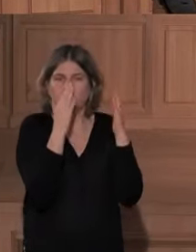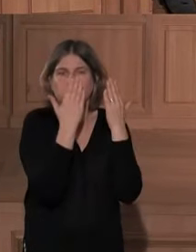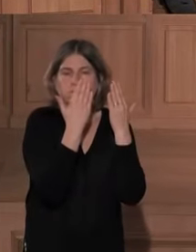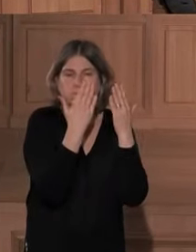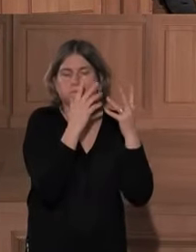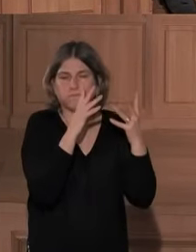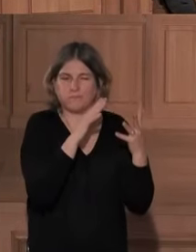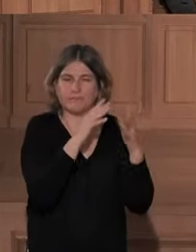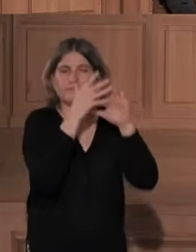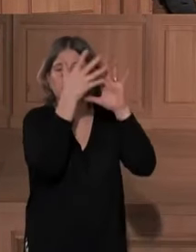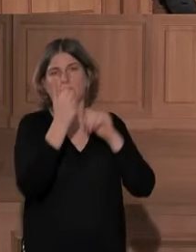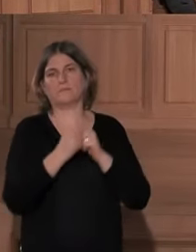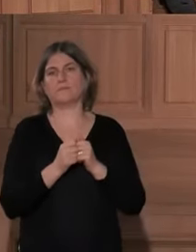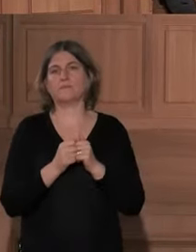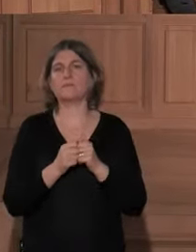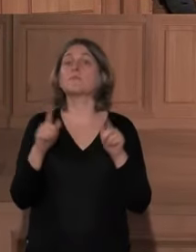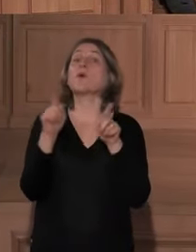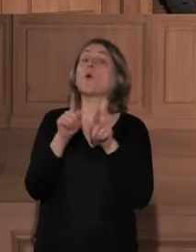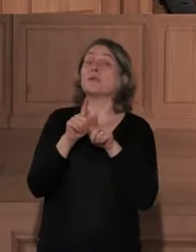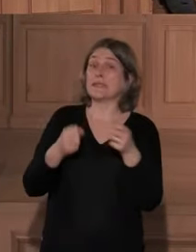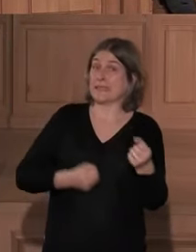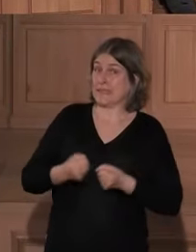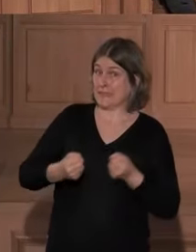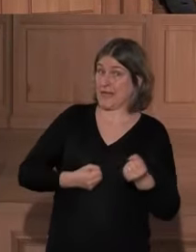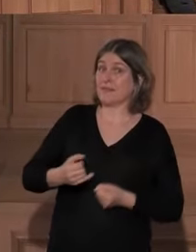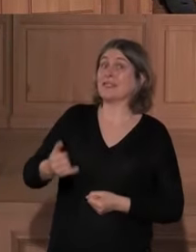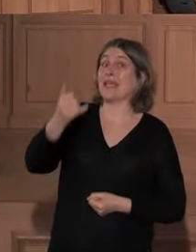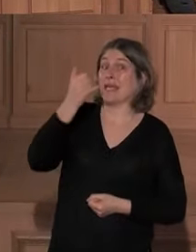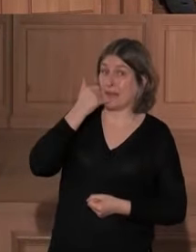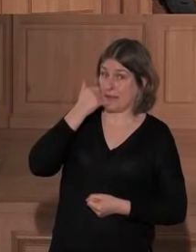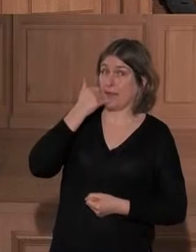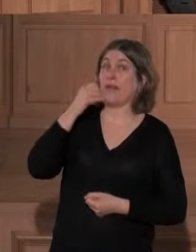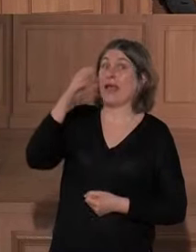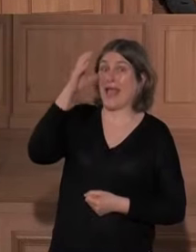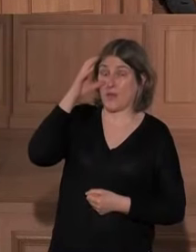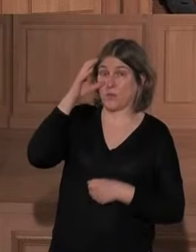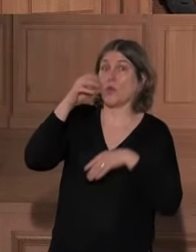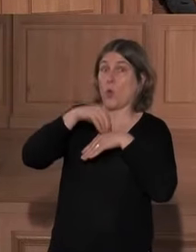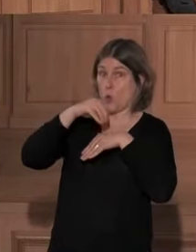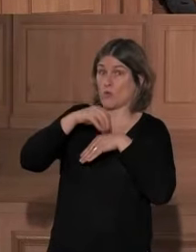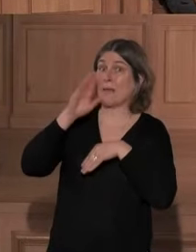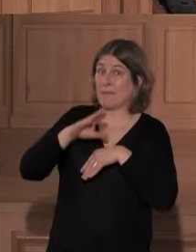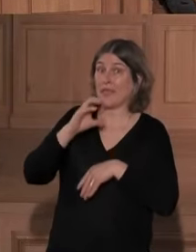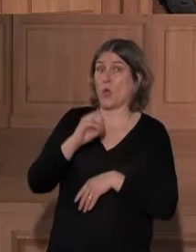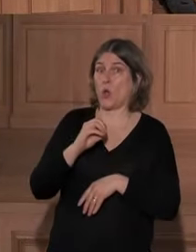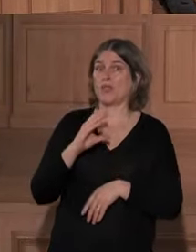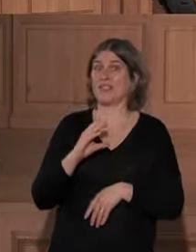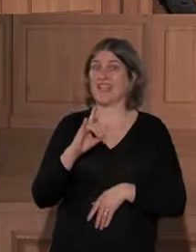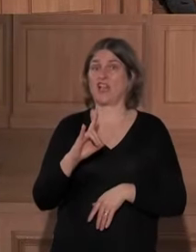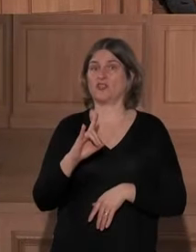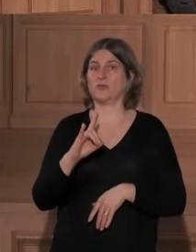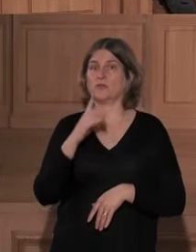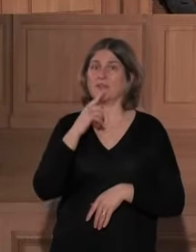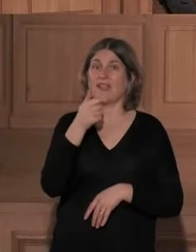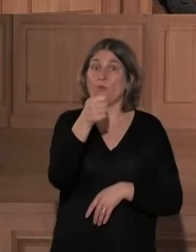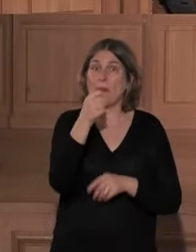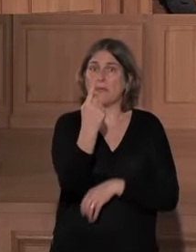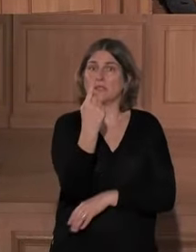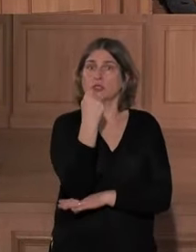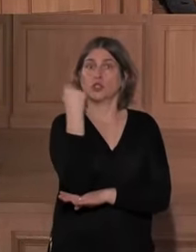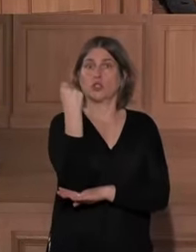appelle aussi, si vous le souhaitez, le service écoute et conseil de l'OCH, qui du coup peut faire le lien. Voilà, c'est avec plaisir. Vraiment, en tout cas,